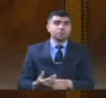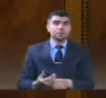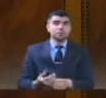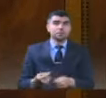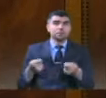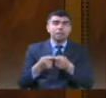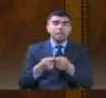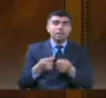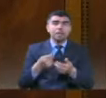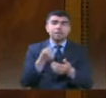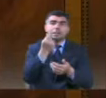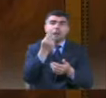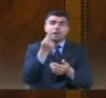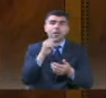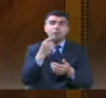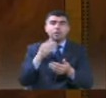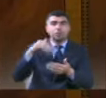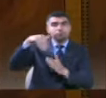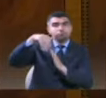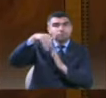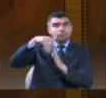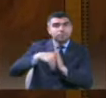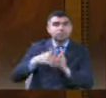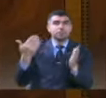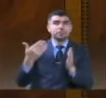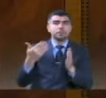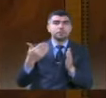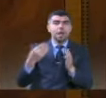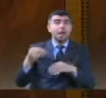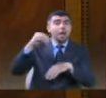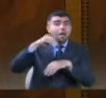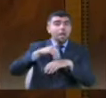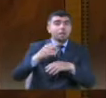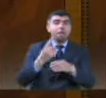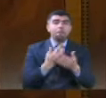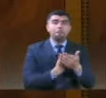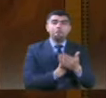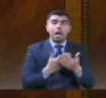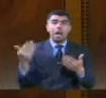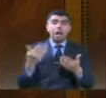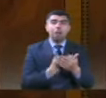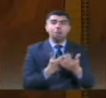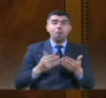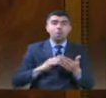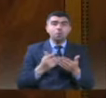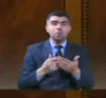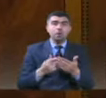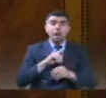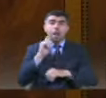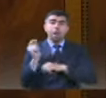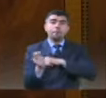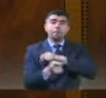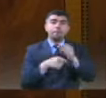الثمن ديال الباريل نزل الى المستويات اللي حنا تنعرفوها، راك دخلتوا الملايير. ملي السنه الفلاحيه اللي